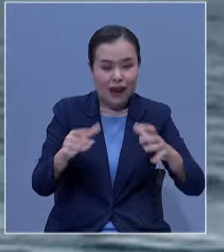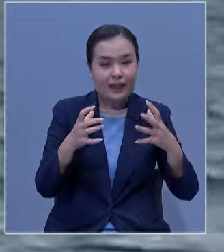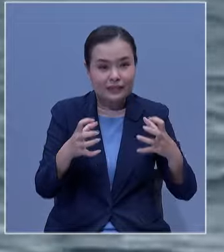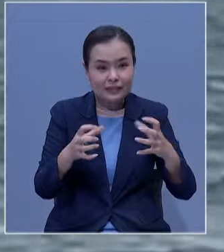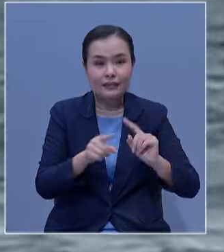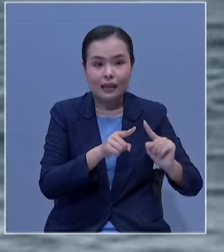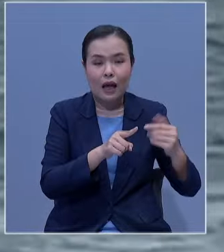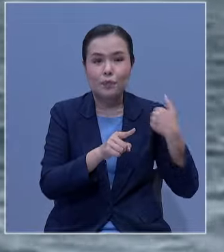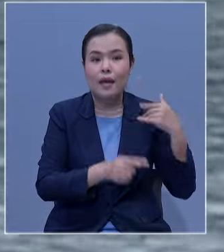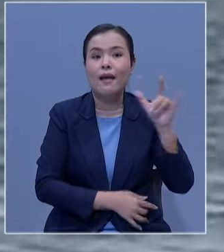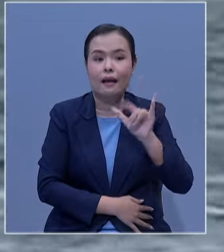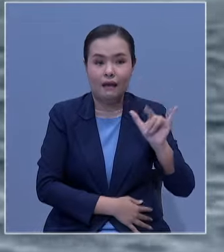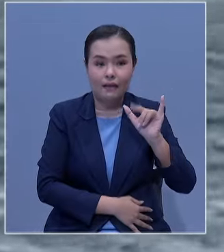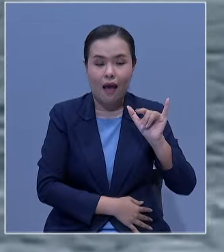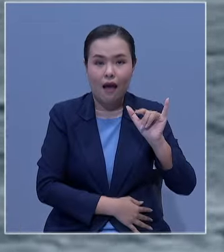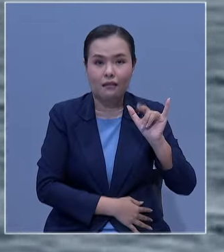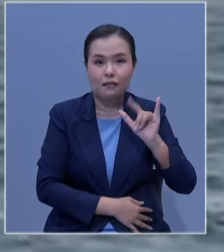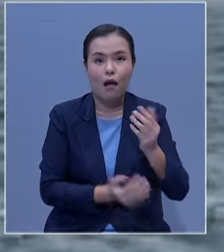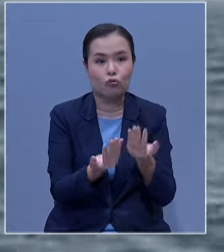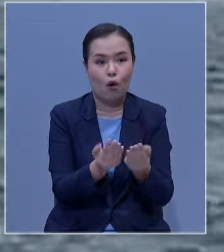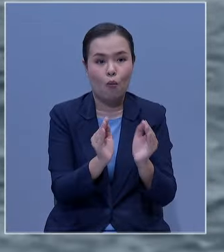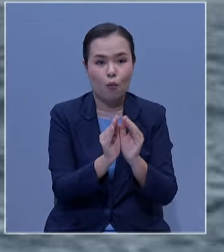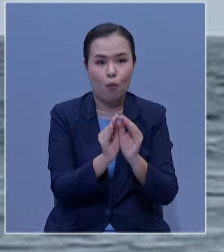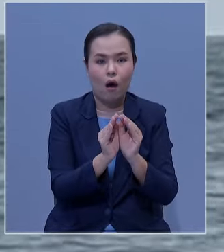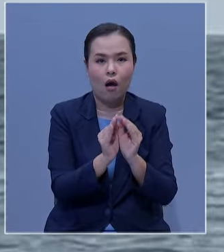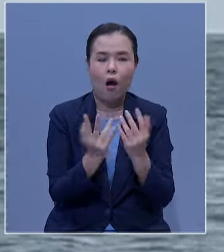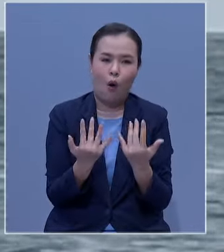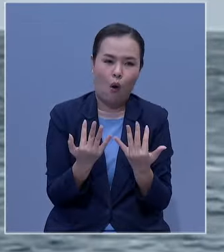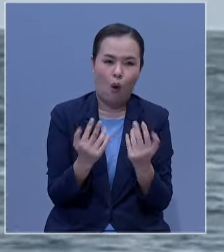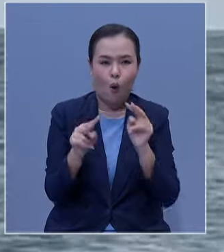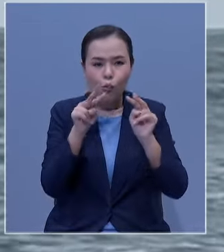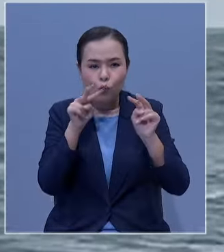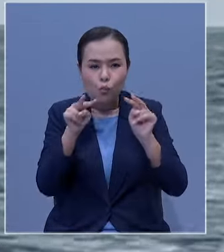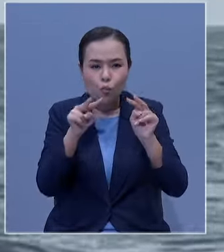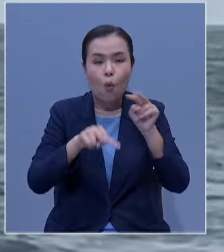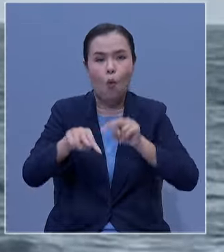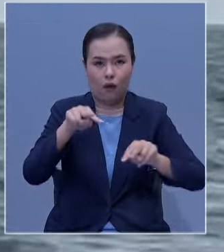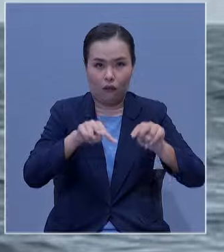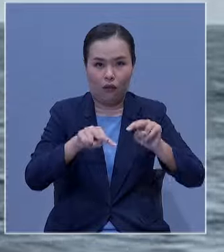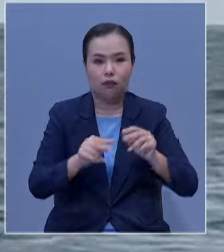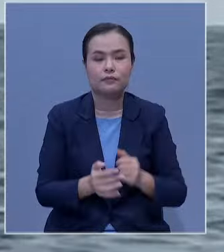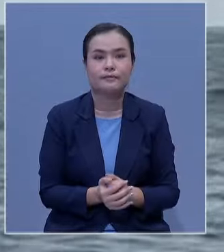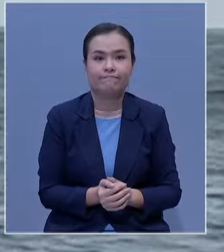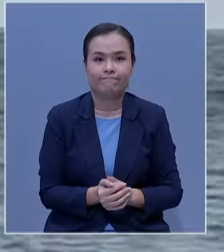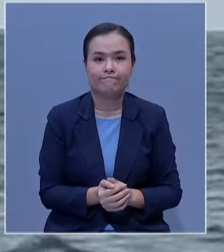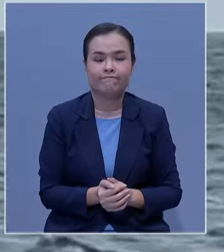ครับโดยมีทางญาติของผู้สูญหายมาเฝ้ารอติดตามภารกิจในการค้นหาร่างด้วยนะครับ